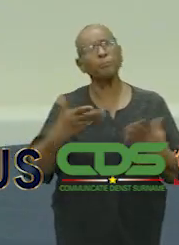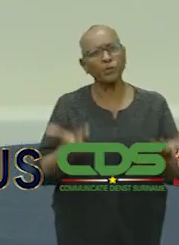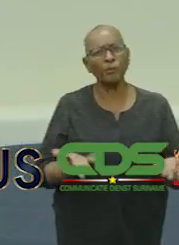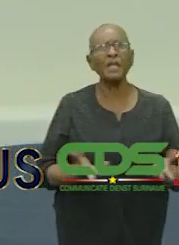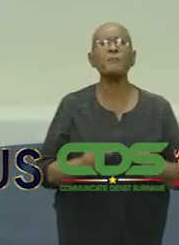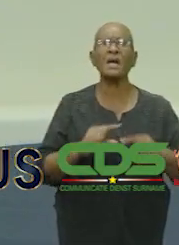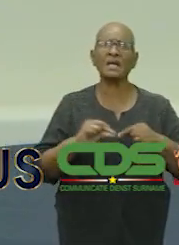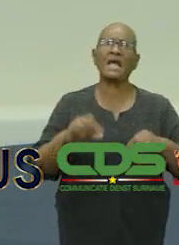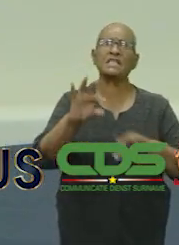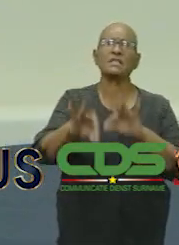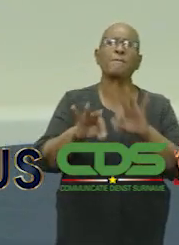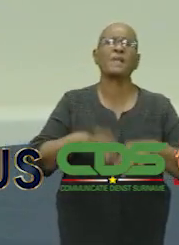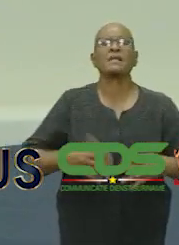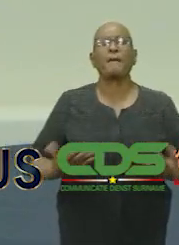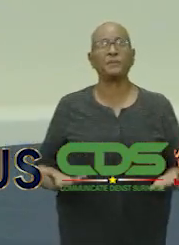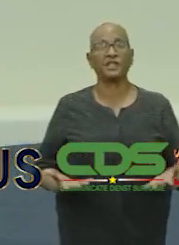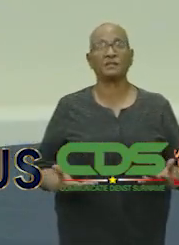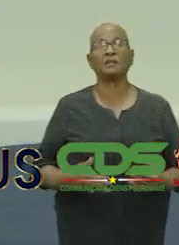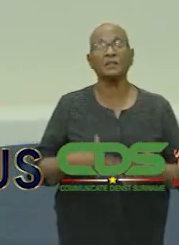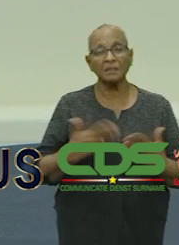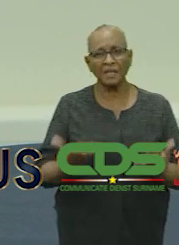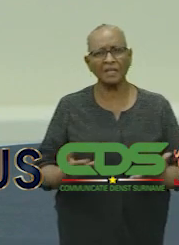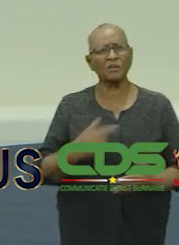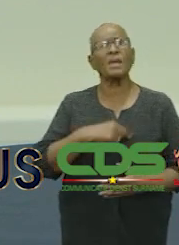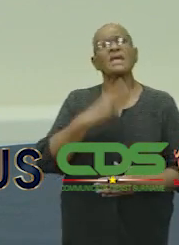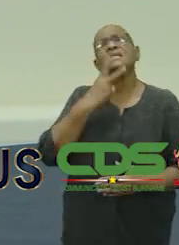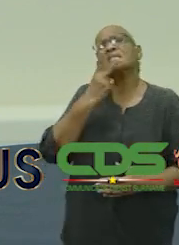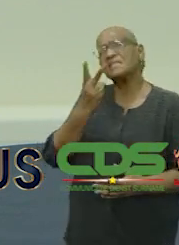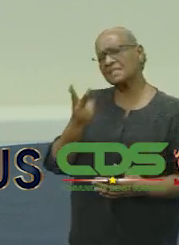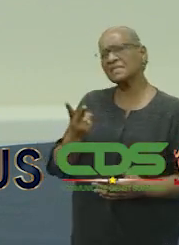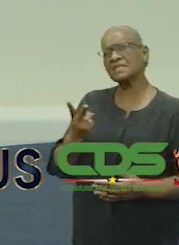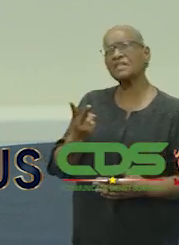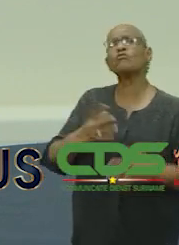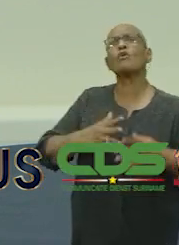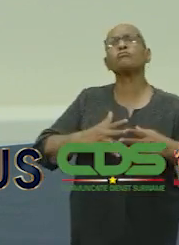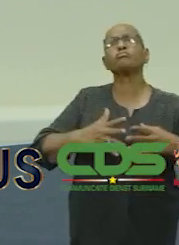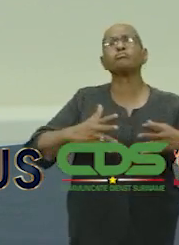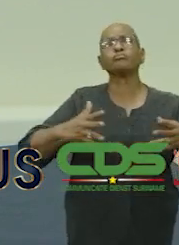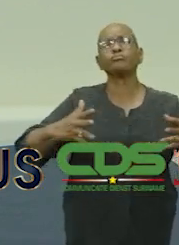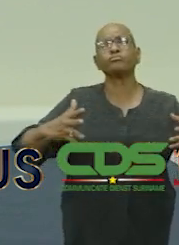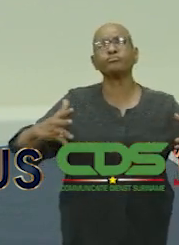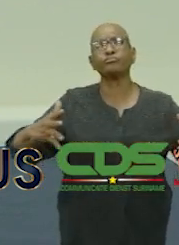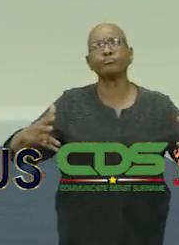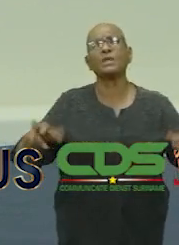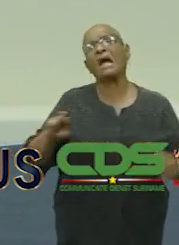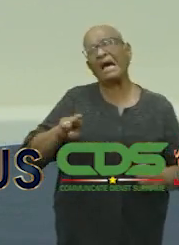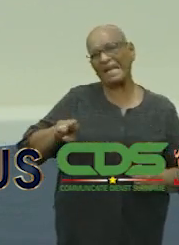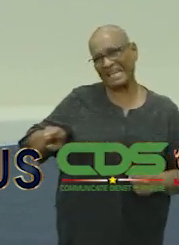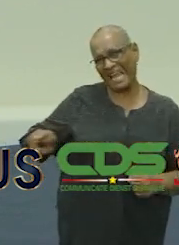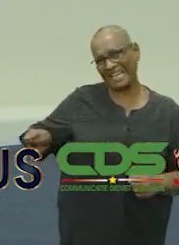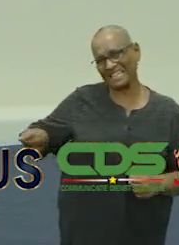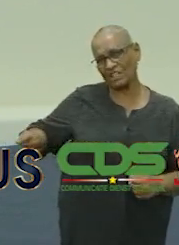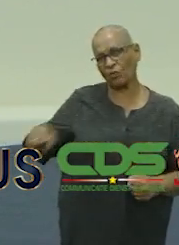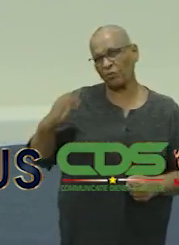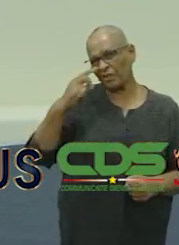zetten. Dus in dat kader zien wij mogelijkheden voor uitbreiding aan de rechteroever van de